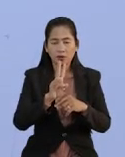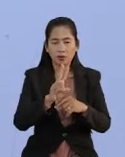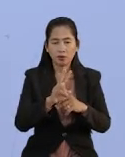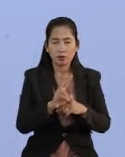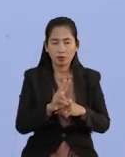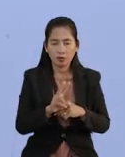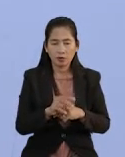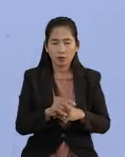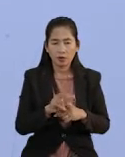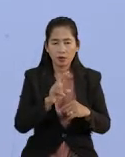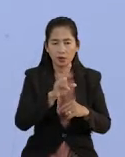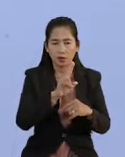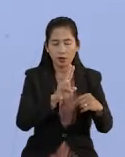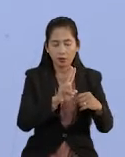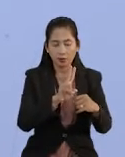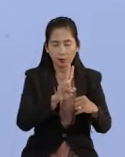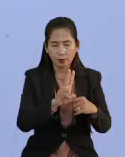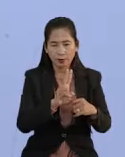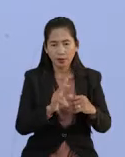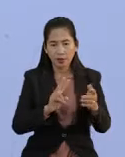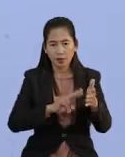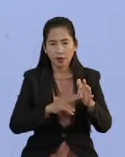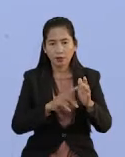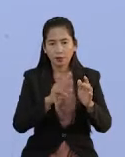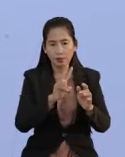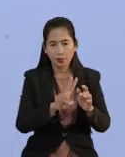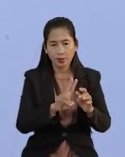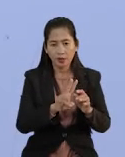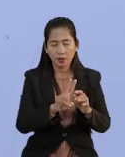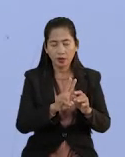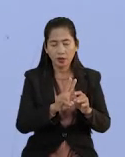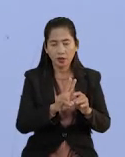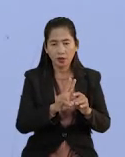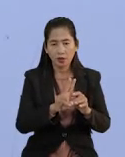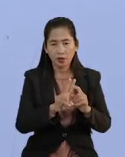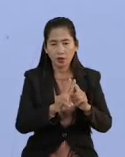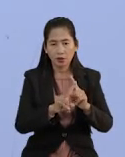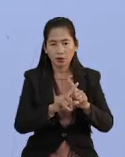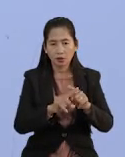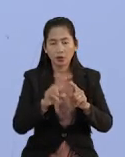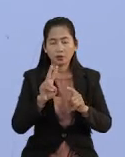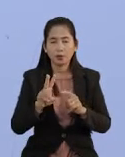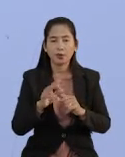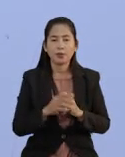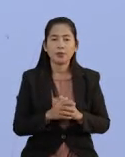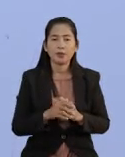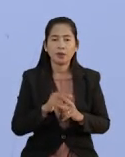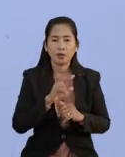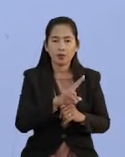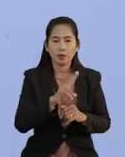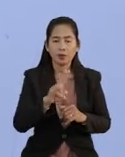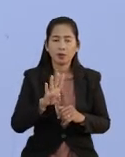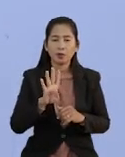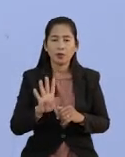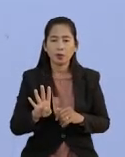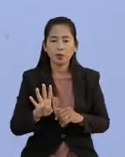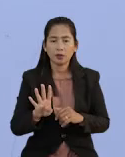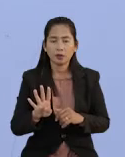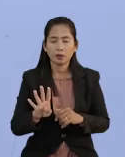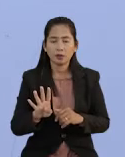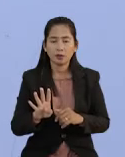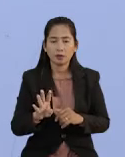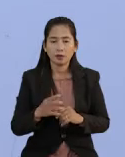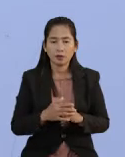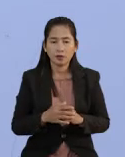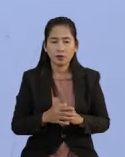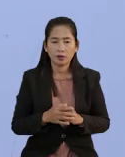màn đó mà nâng buồn chẳng bên này thá con côn nâng pi pi pi đó